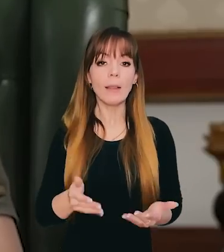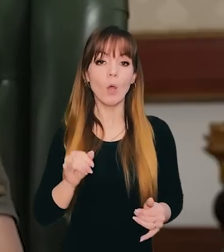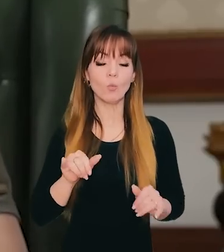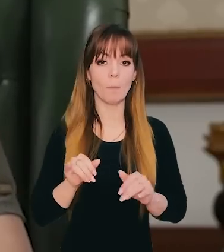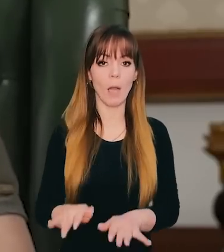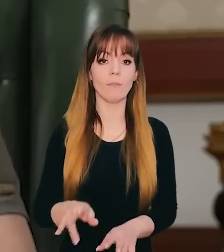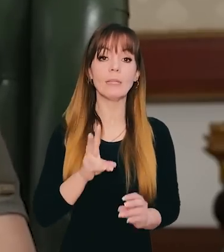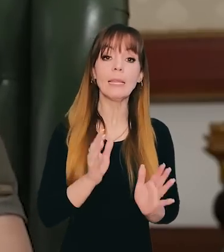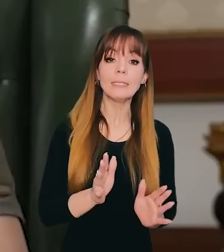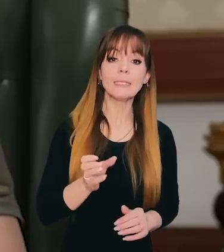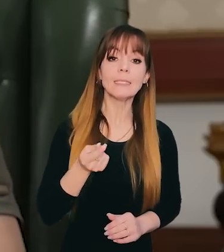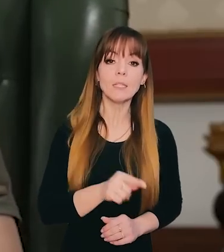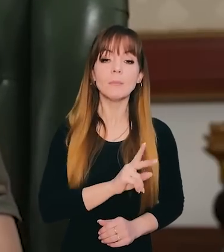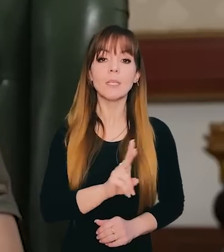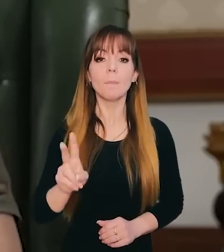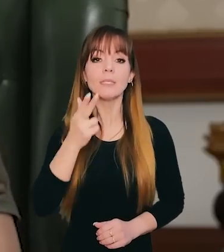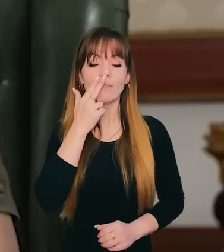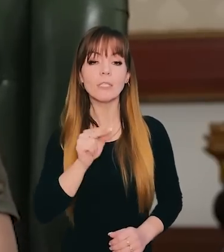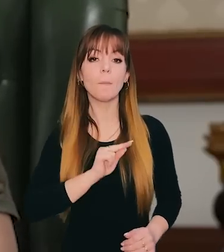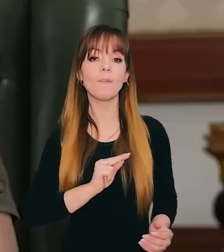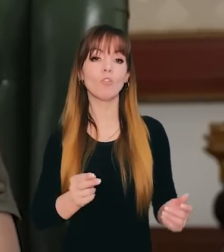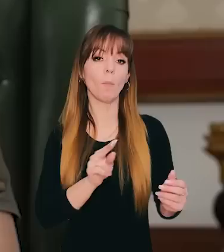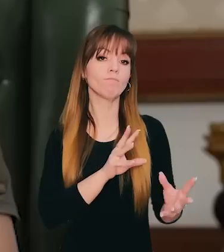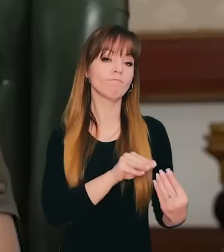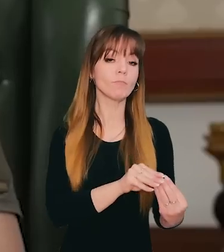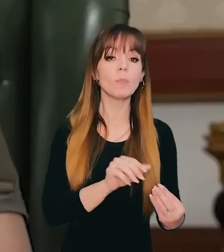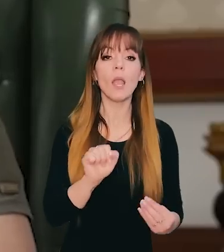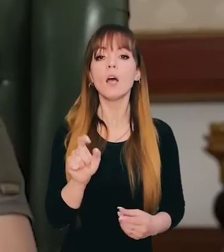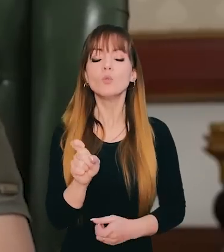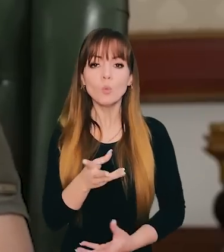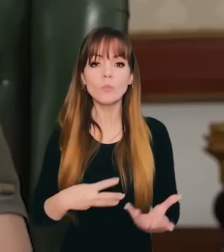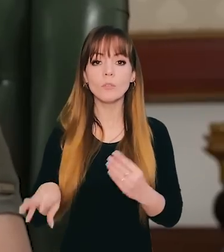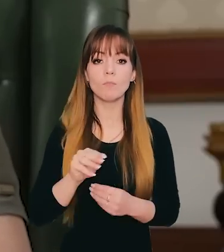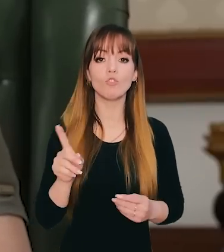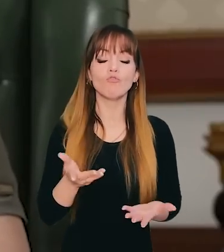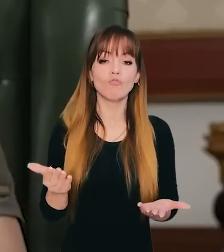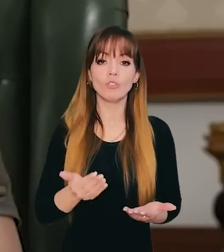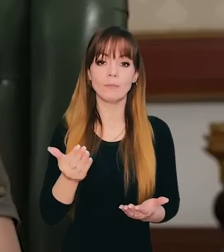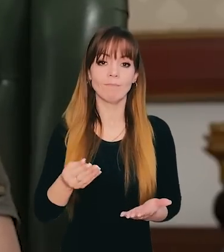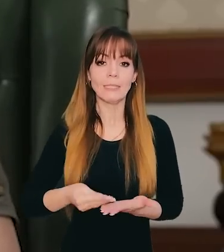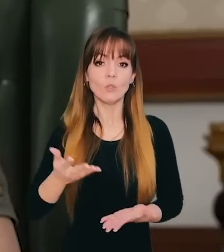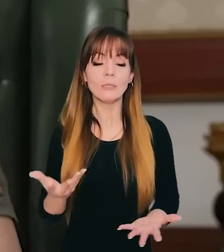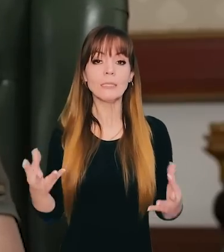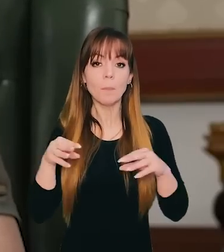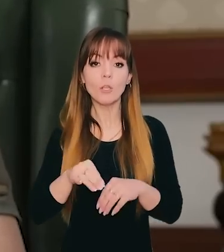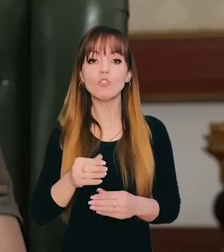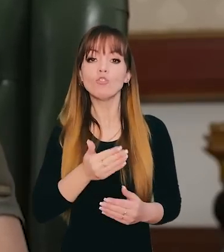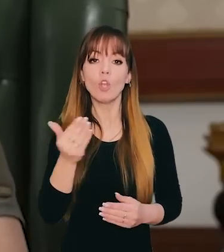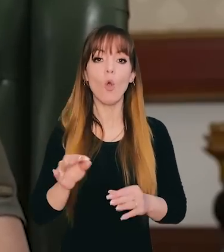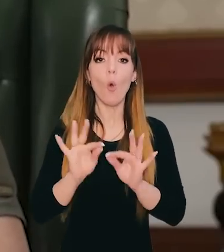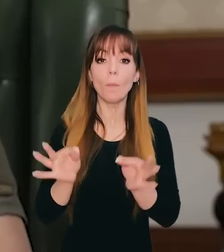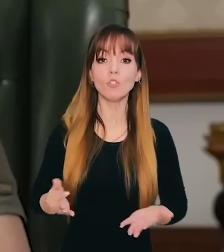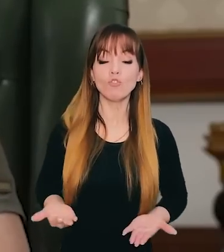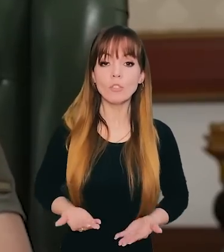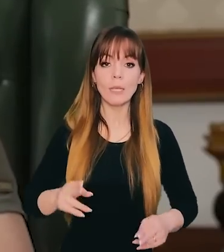самітах але й у справах не тільки з тими з ким звик співробітніти а з усіма чи її цінності спільні інші